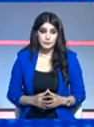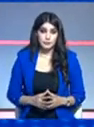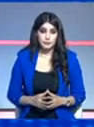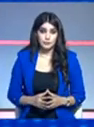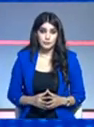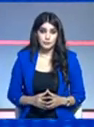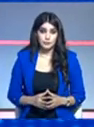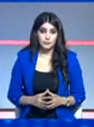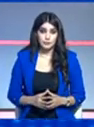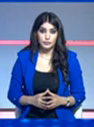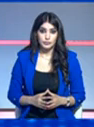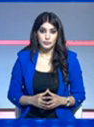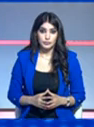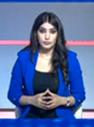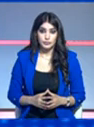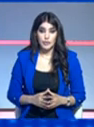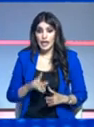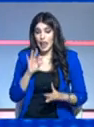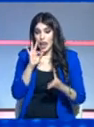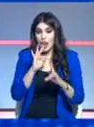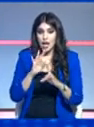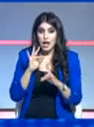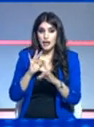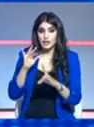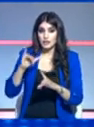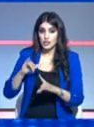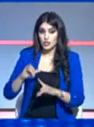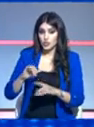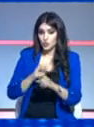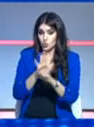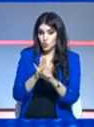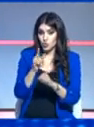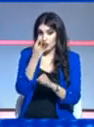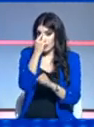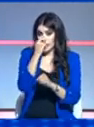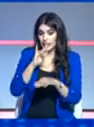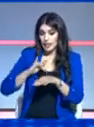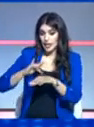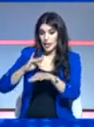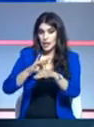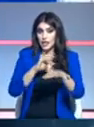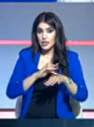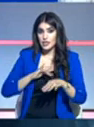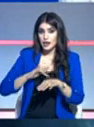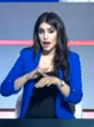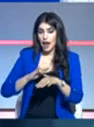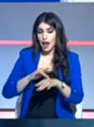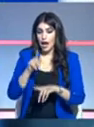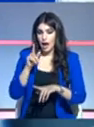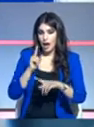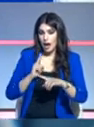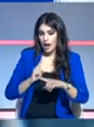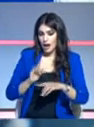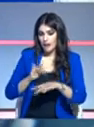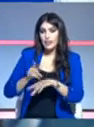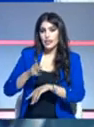كما يعني باتت تستهدف الشباب والاطفال. لا هو قبل كان المسنين ومن اصحاب